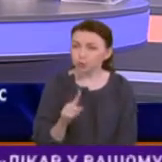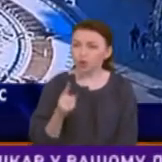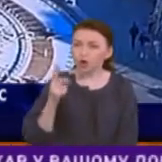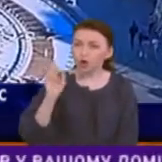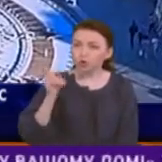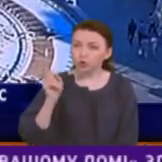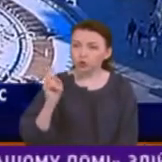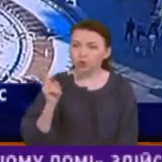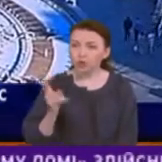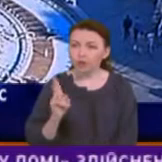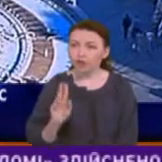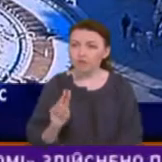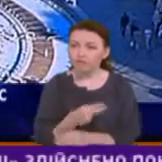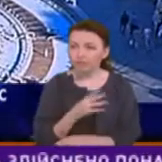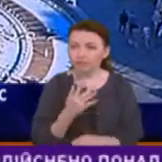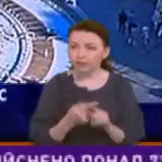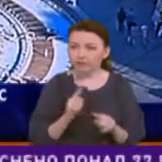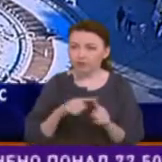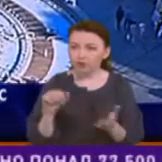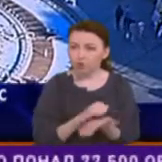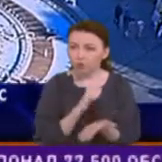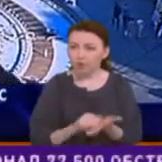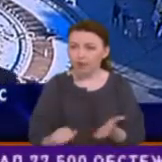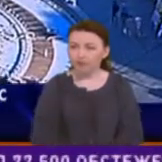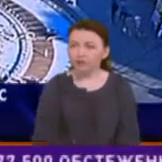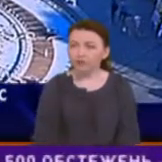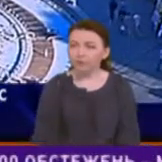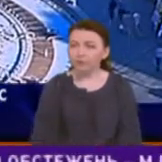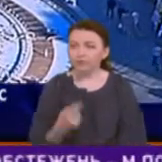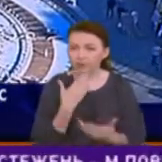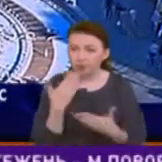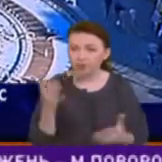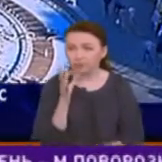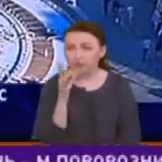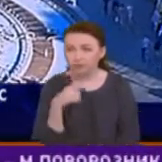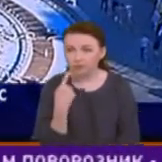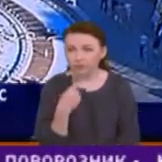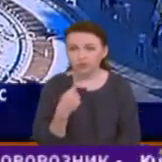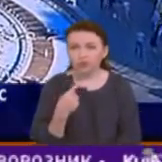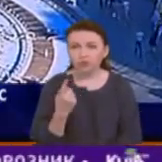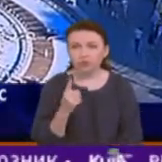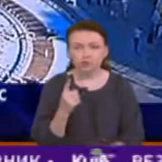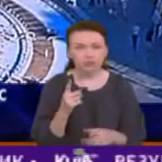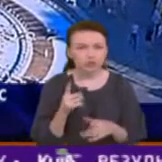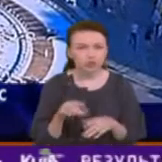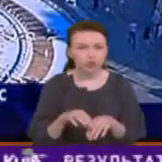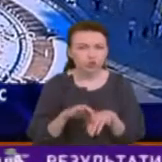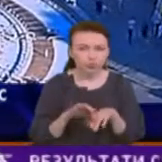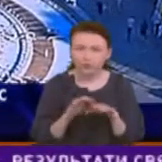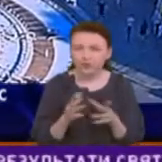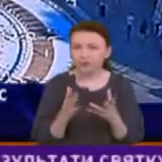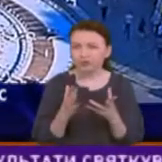Константинополь не виправить ці речі в документах? Про які от останнім часом говорять, там шкурки ці, ще щось, там